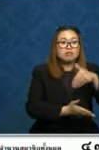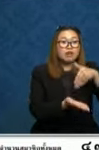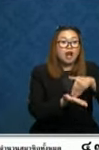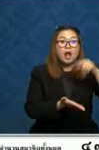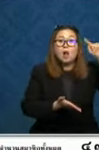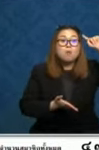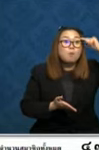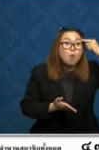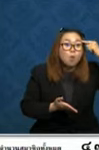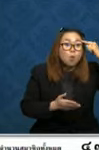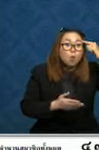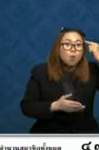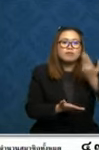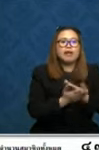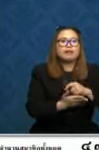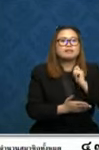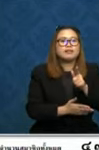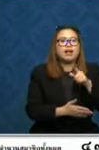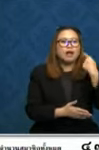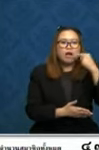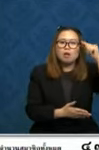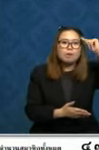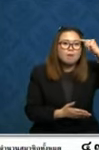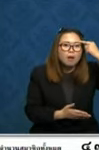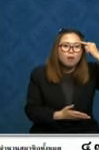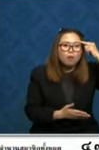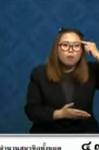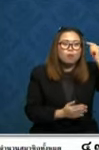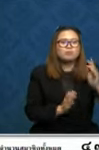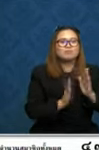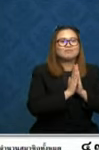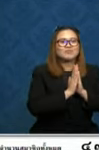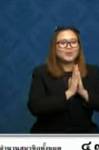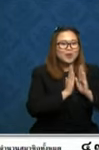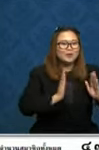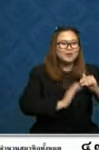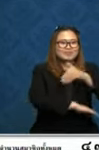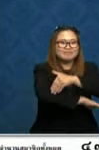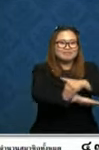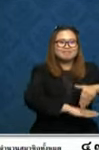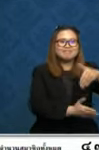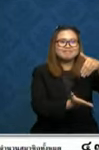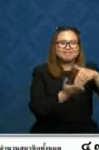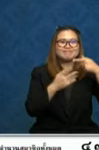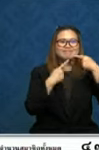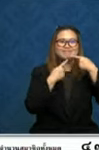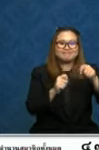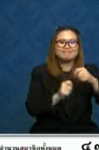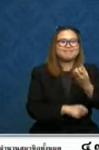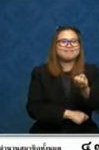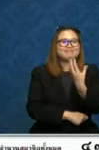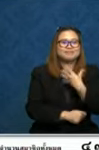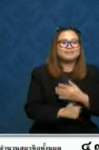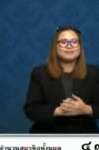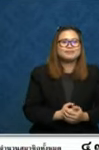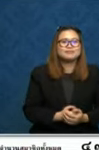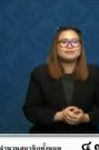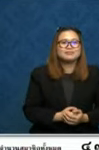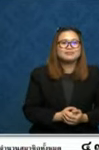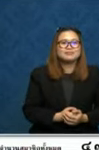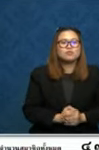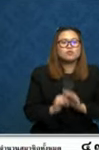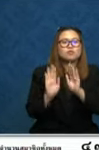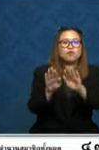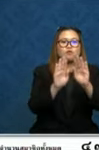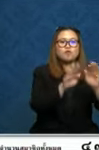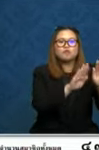ข้อมูลนี้ครับอันนี้ต้องขอบคุณทางกรรมาธิการนะครับที่สอบถามประเด็นนี้ไปแล้วก็ได้คำตอบมาแบบนี้ในนี้ฝากเป็นประเด็นต่อ